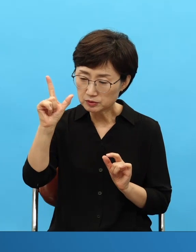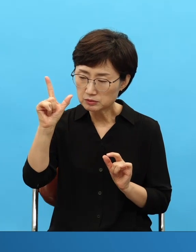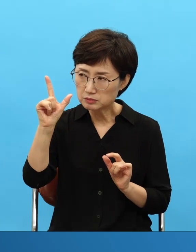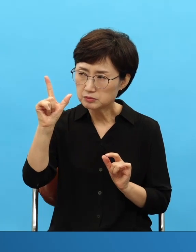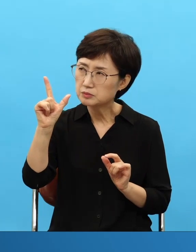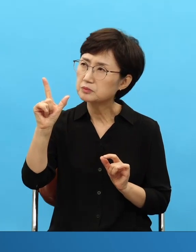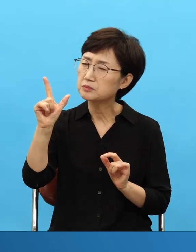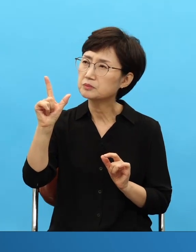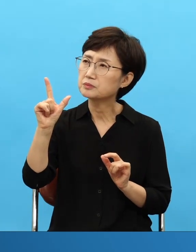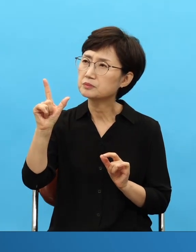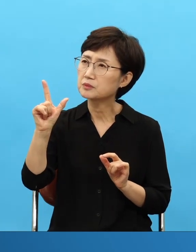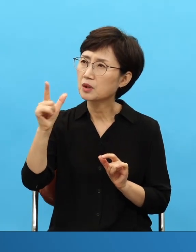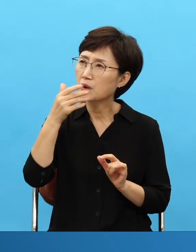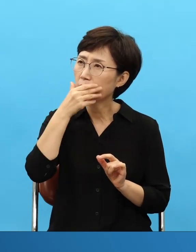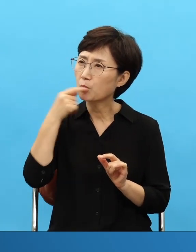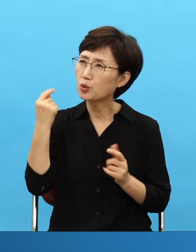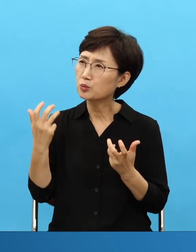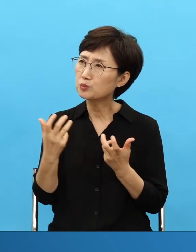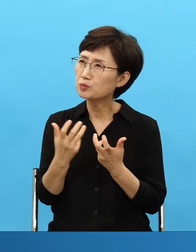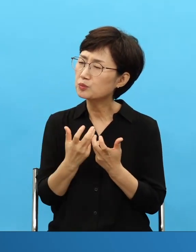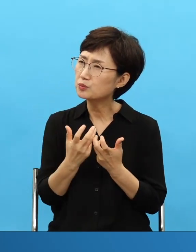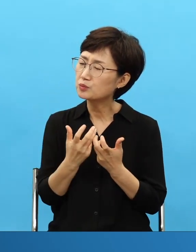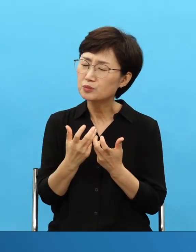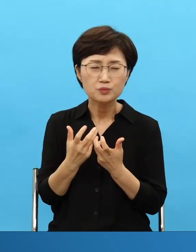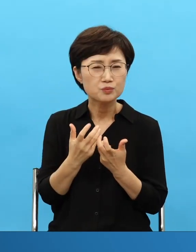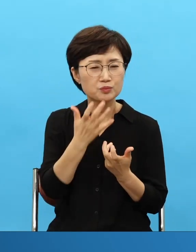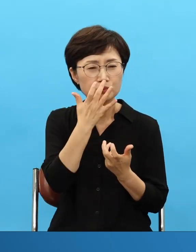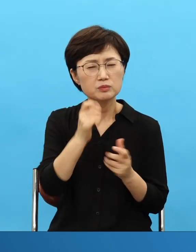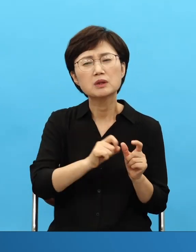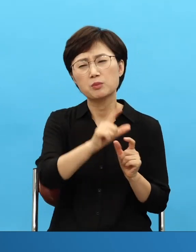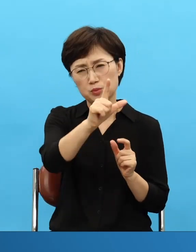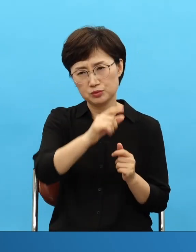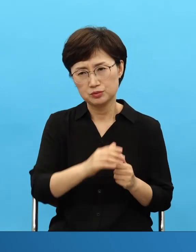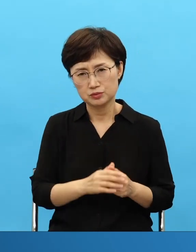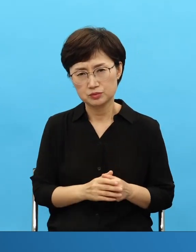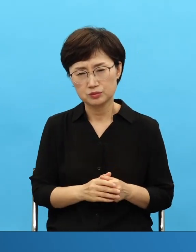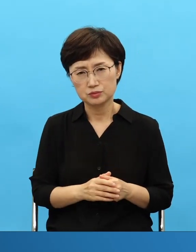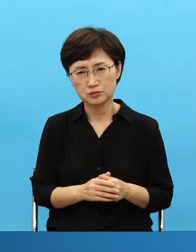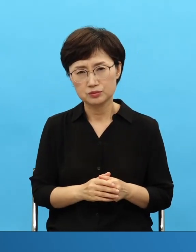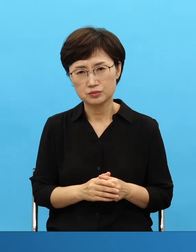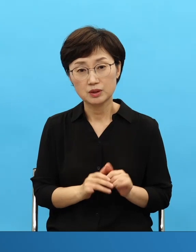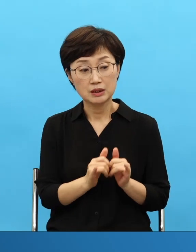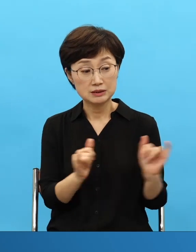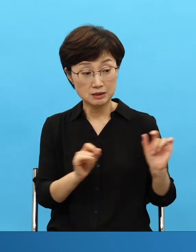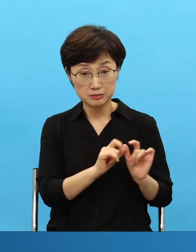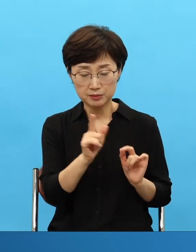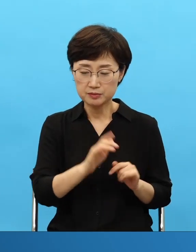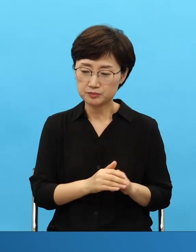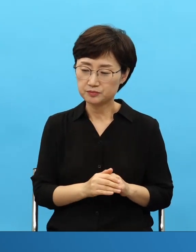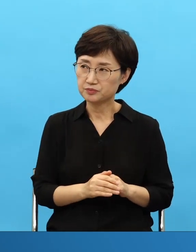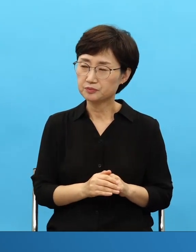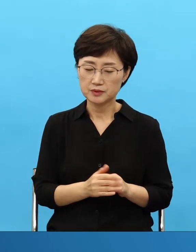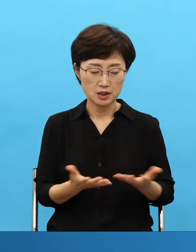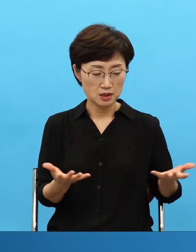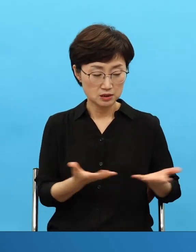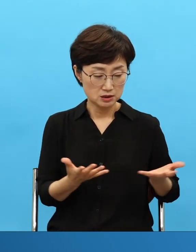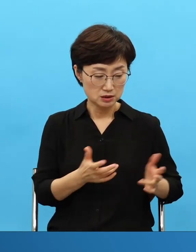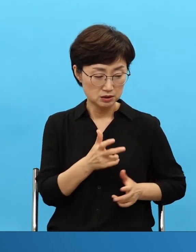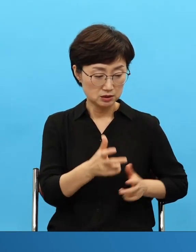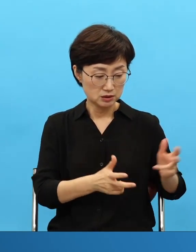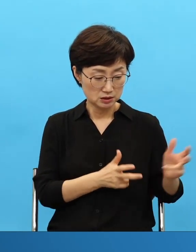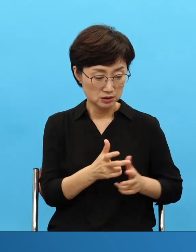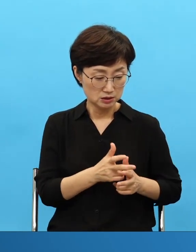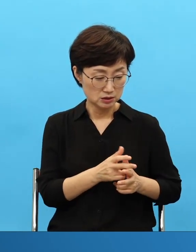not 그 doing 여러분 this. 하시라니까요. That's why you must do it. 예, 많은 사람들 아이고 뭐 사업하다가 막 갑자기 망했다